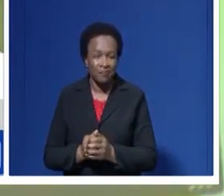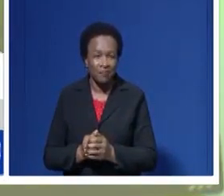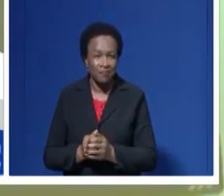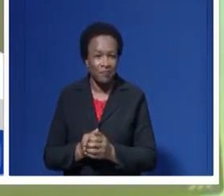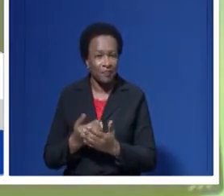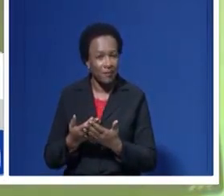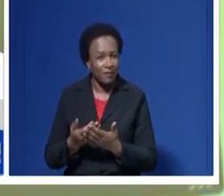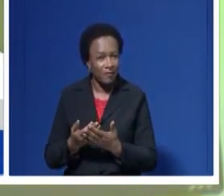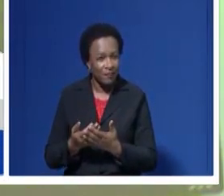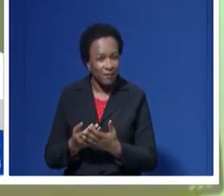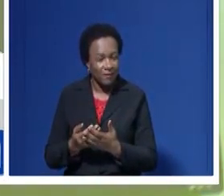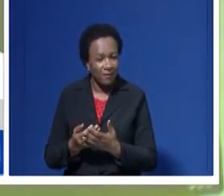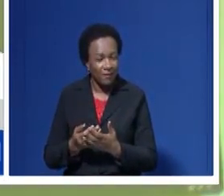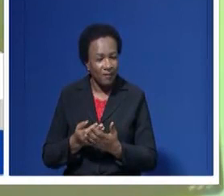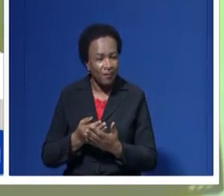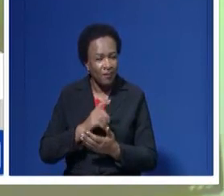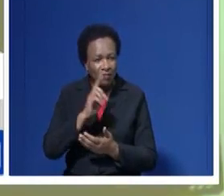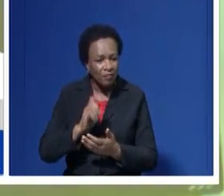Yes. Are you following?